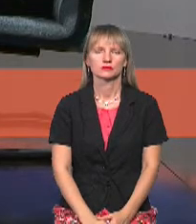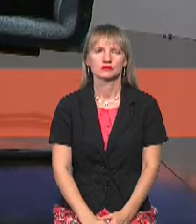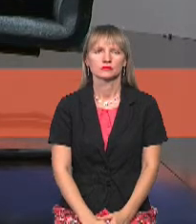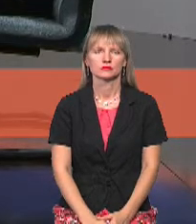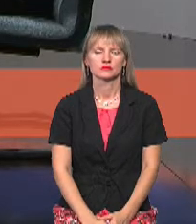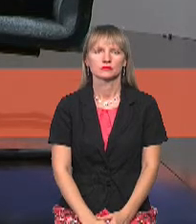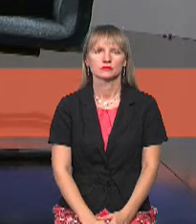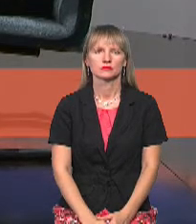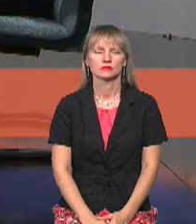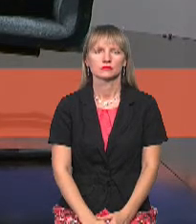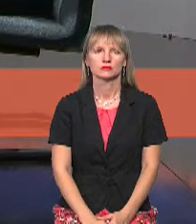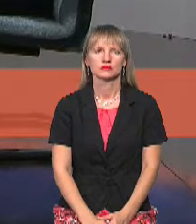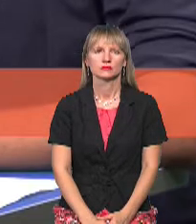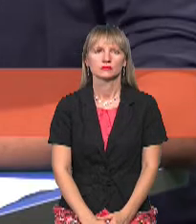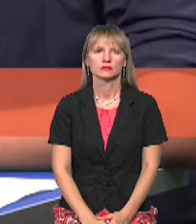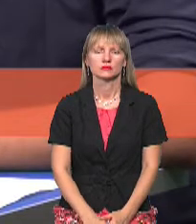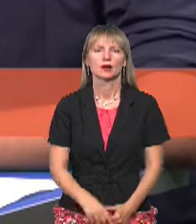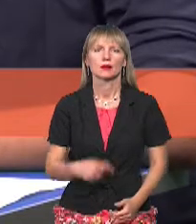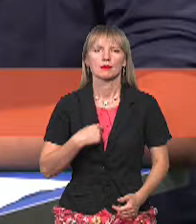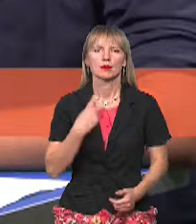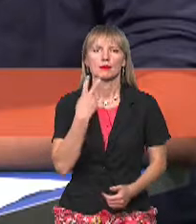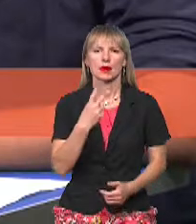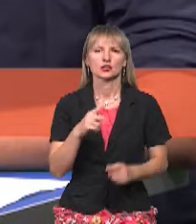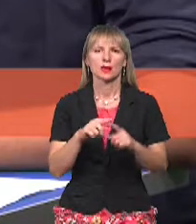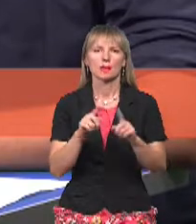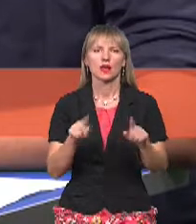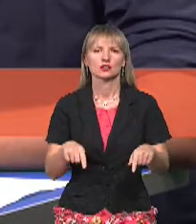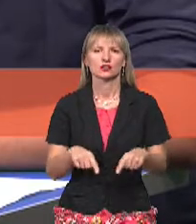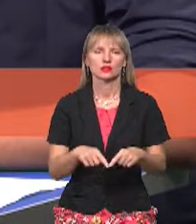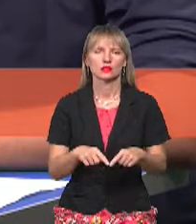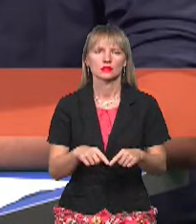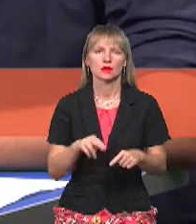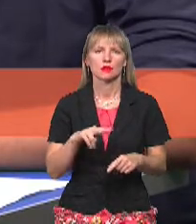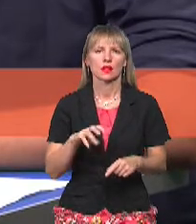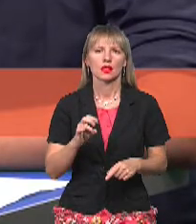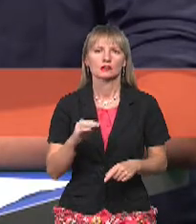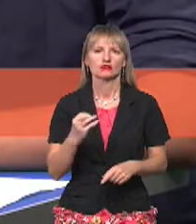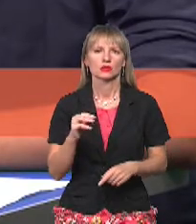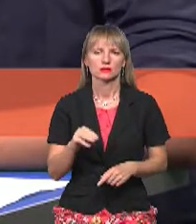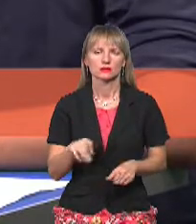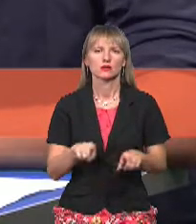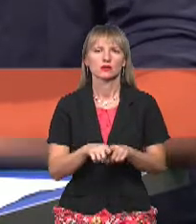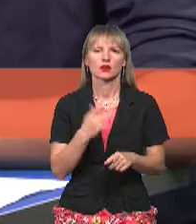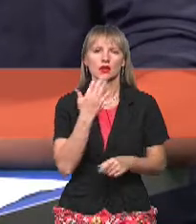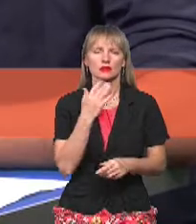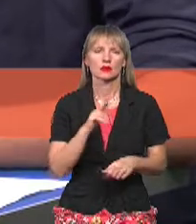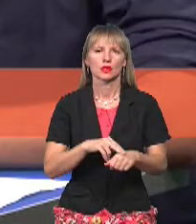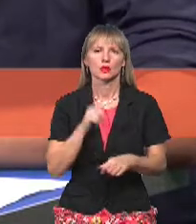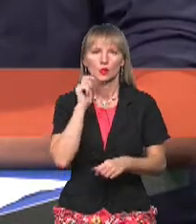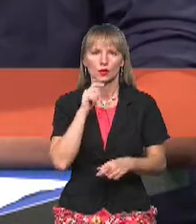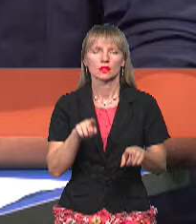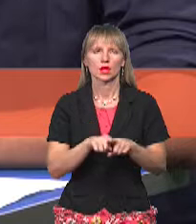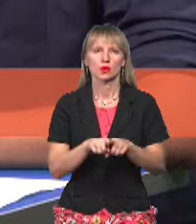Ми також в ролику бачили планшет. Так, це також забезпечує Національна поліція України. І планшети 100%